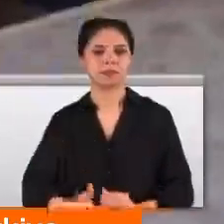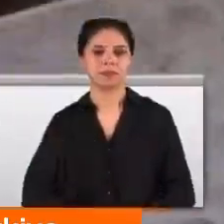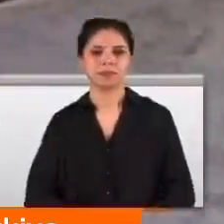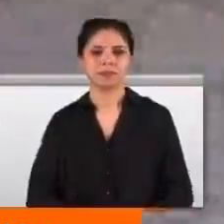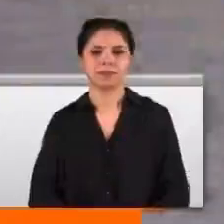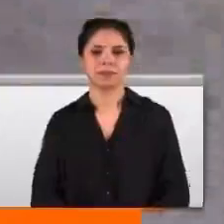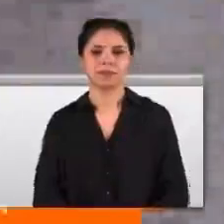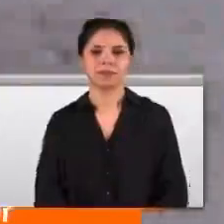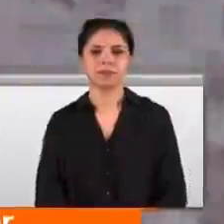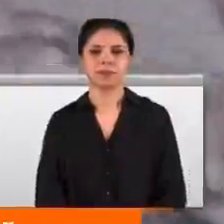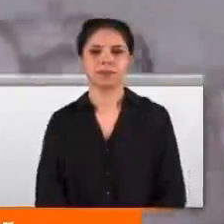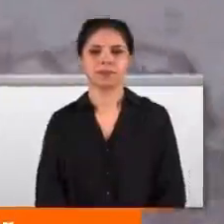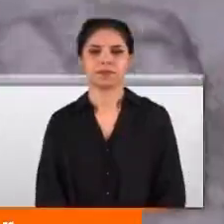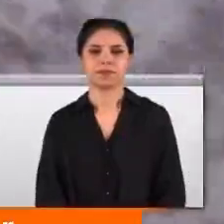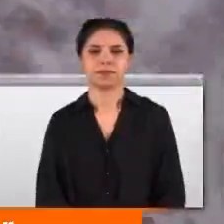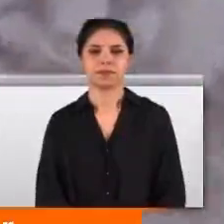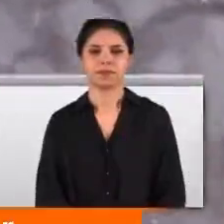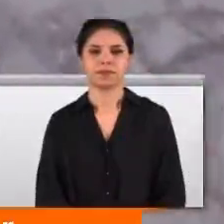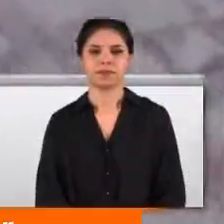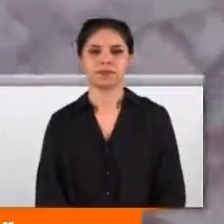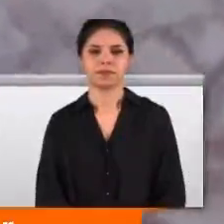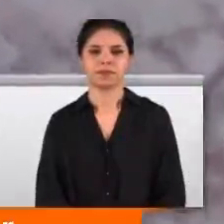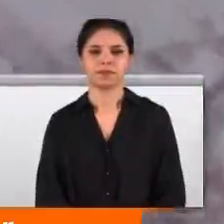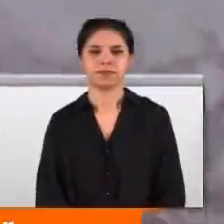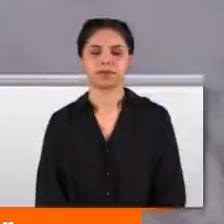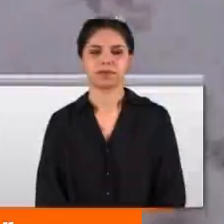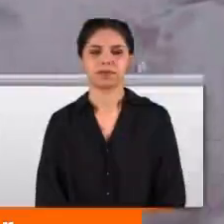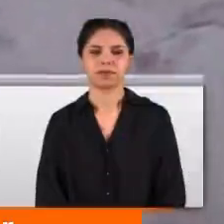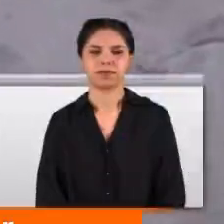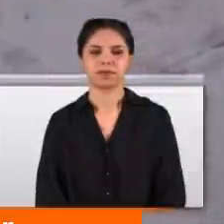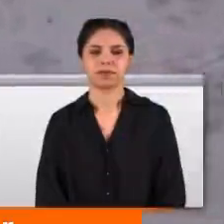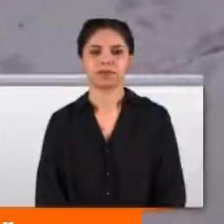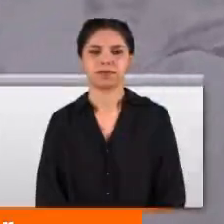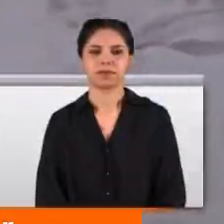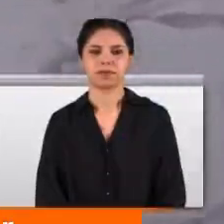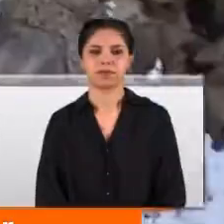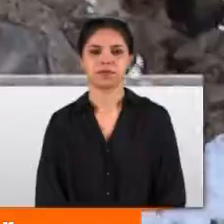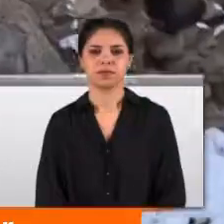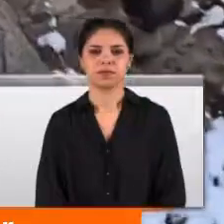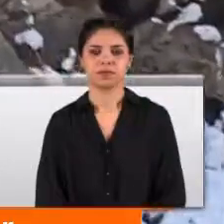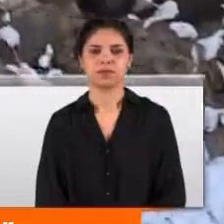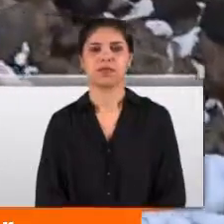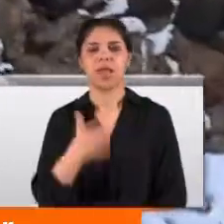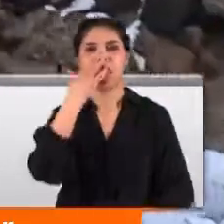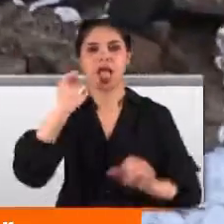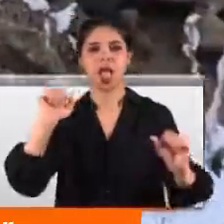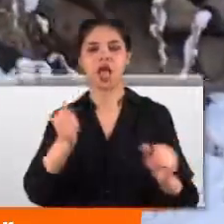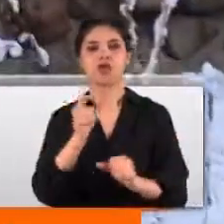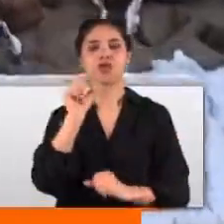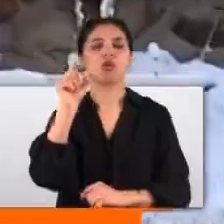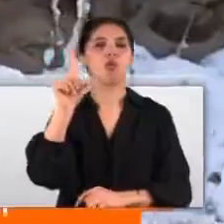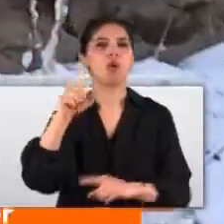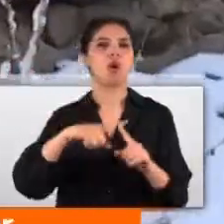Kontrol ettiğimde kanatlarında herhangi bir yara izi, kan izi bulamadım. Erzurum'un Oltu